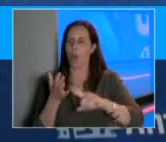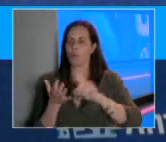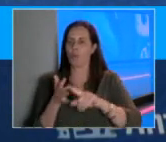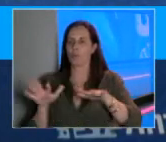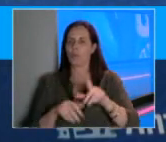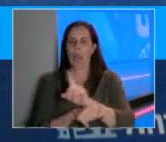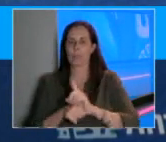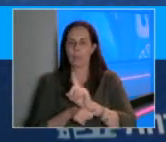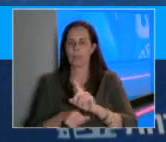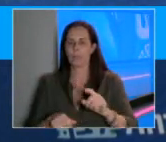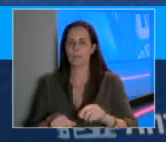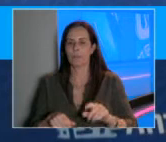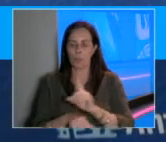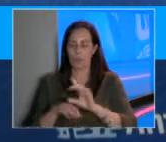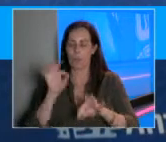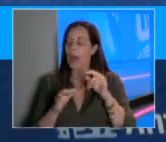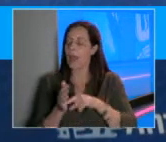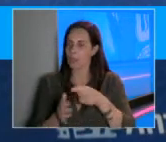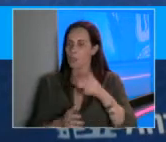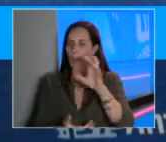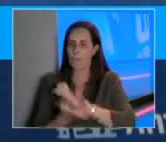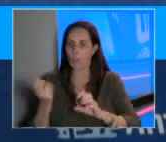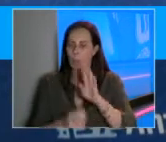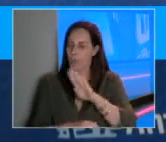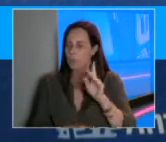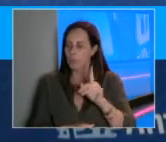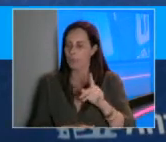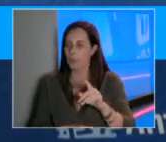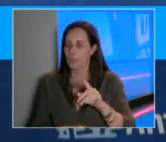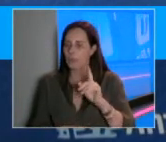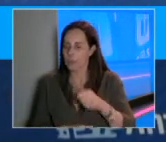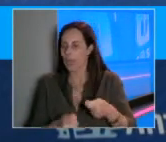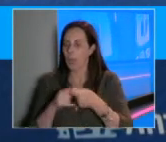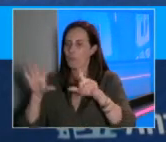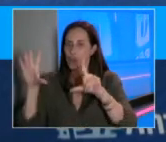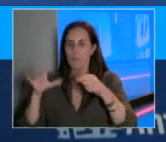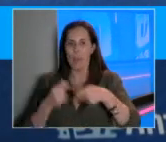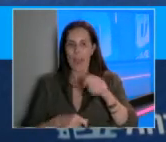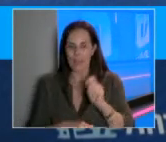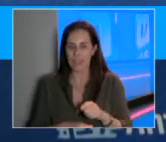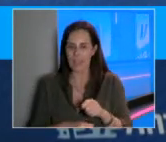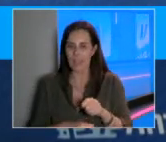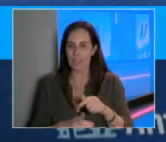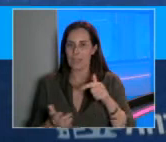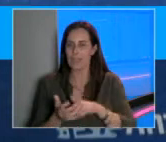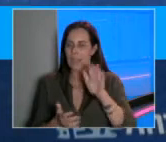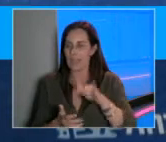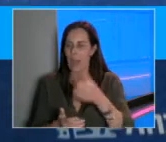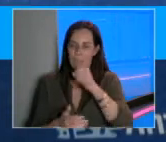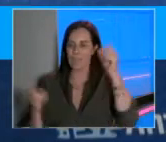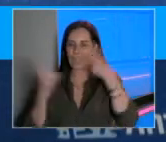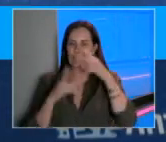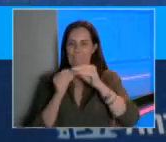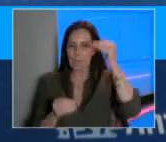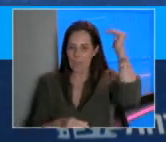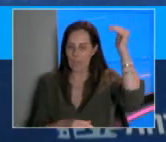של ממשלת המעבר ותקופת הבחירות, ולכן זה הרבה יותר מסובך. נתניהו צריך בעצם לארגן 70 חברי כנסת כדי גם להפר את ההסכם